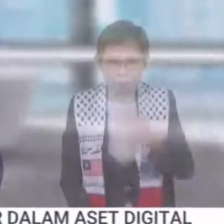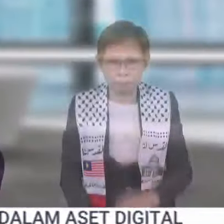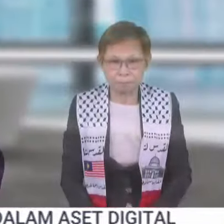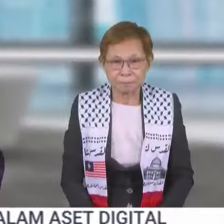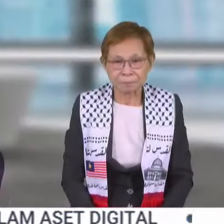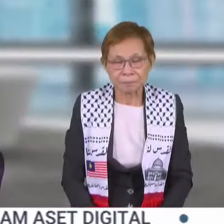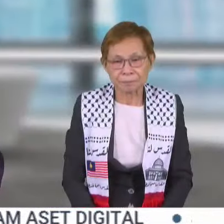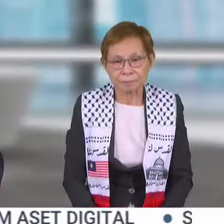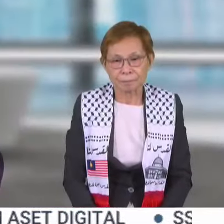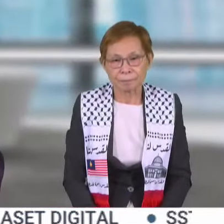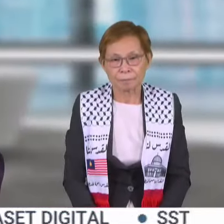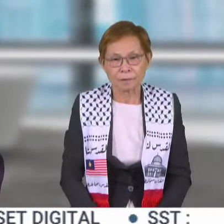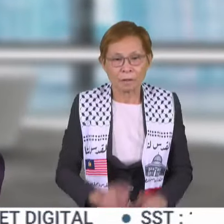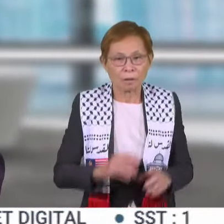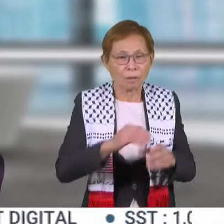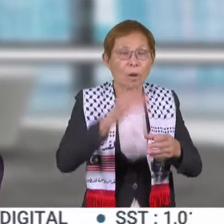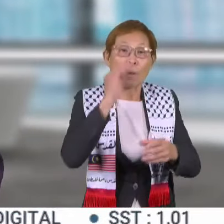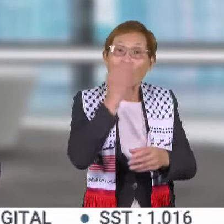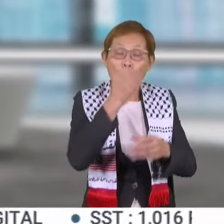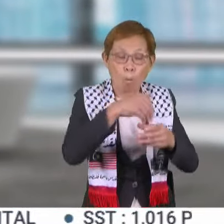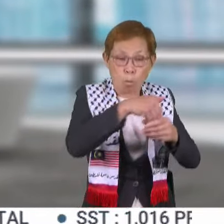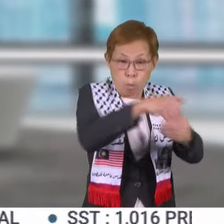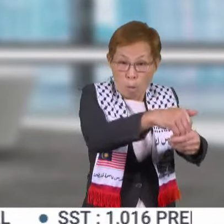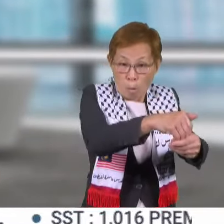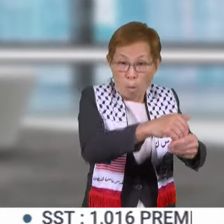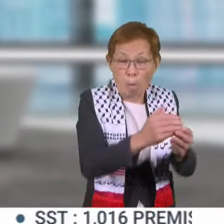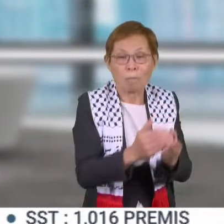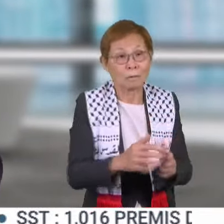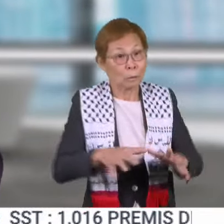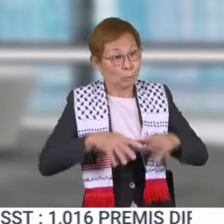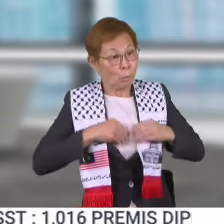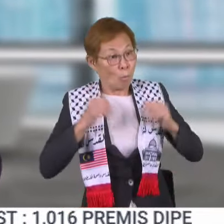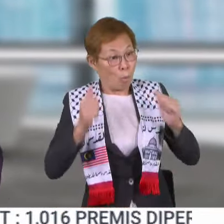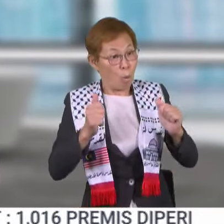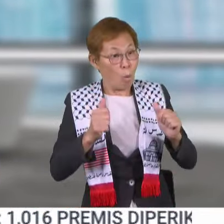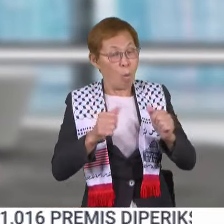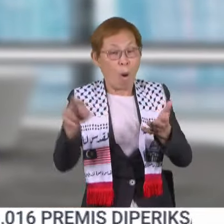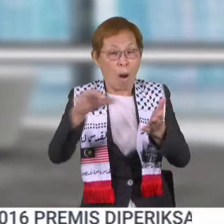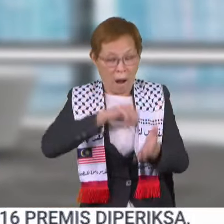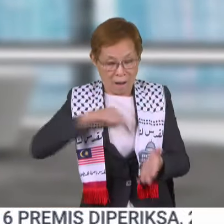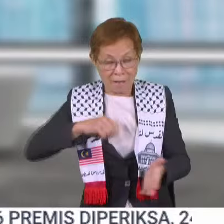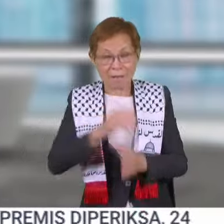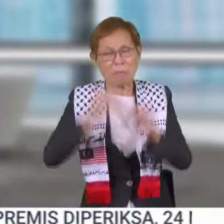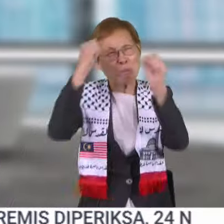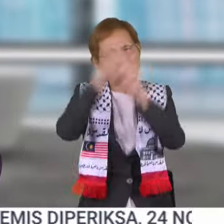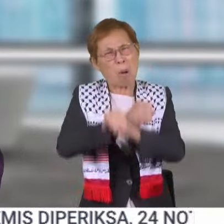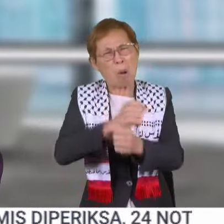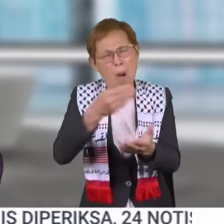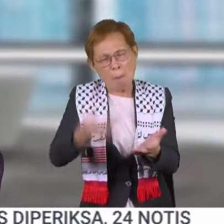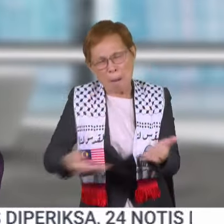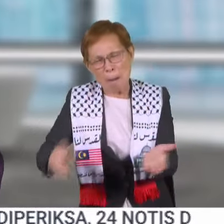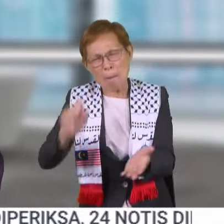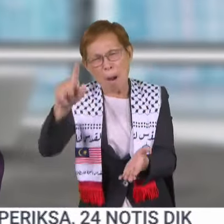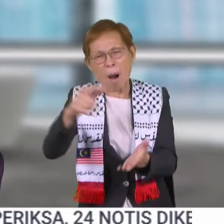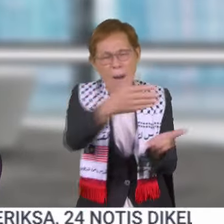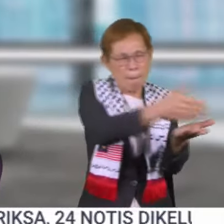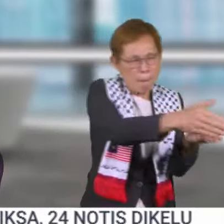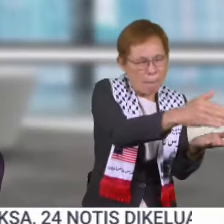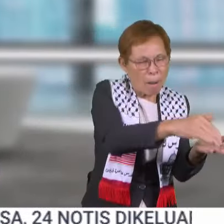sama pemberian dividen kwsp disambut baik pencarum di sebalik cabaran kos Sar hidup agihan